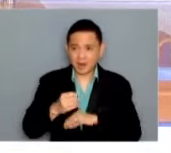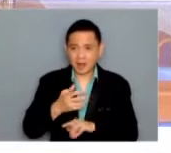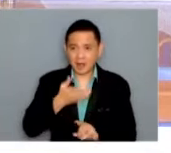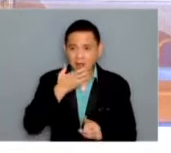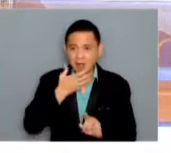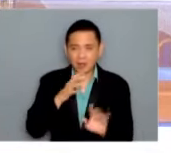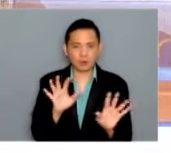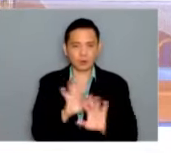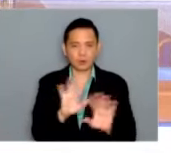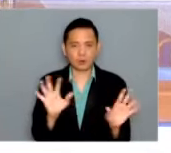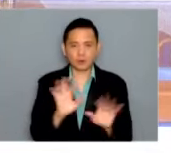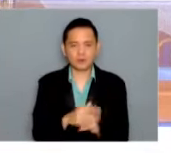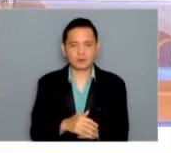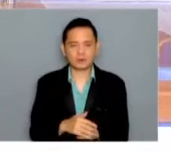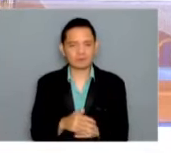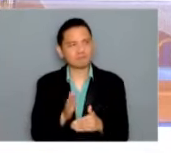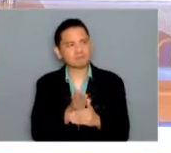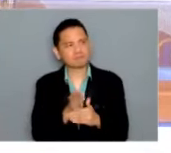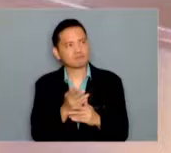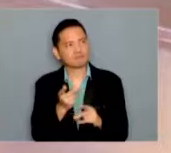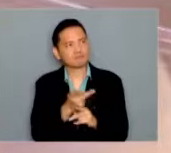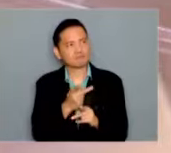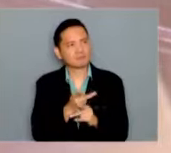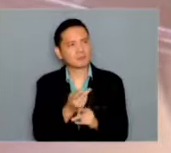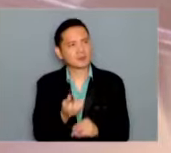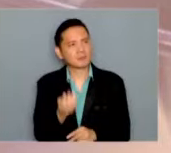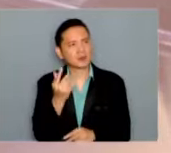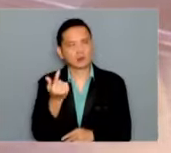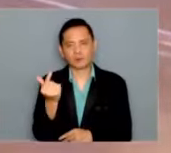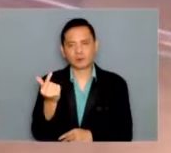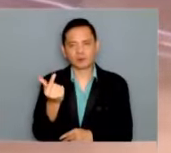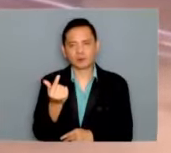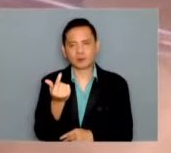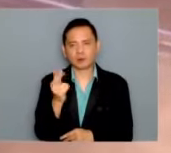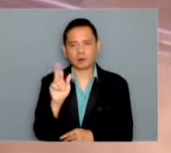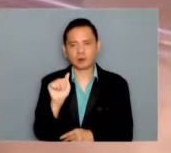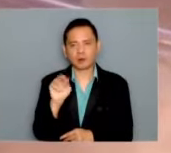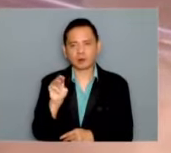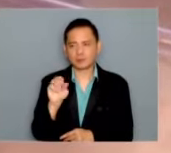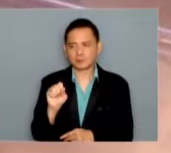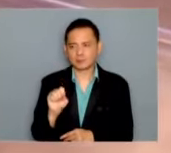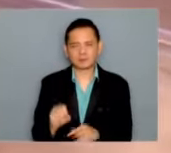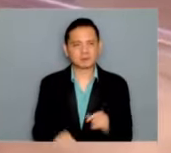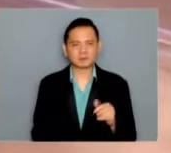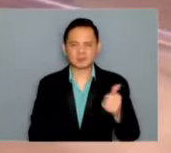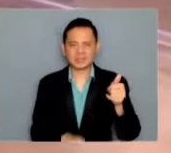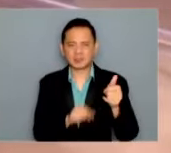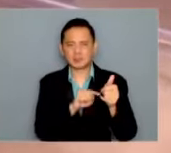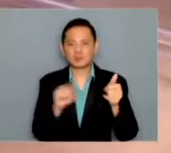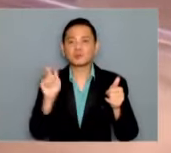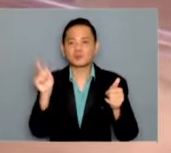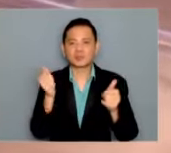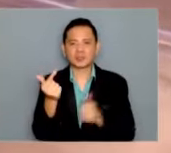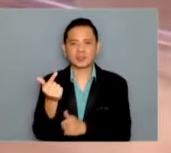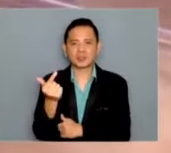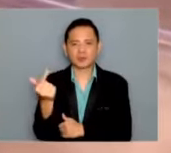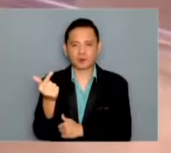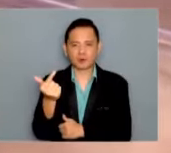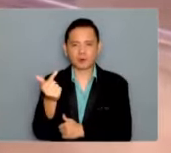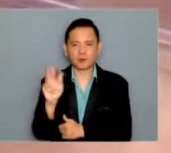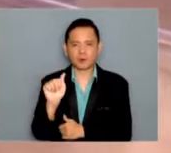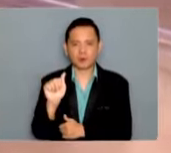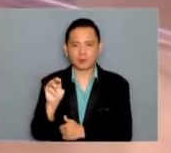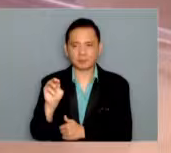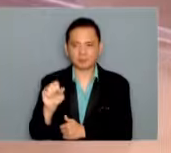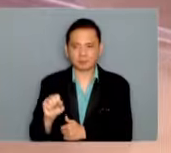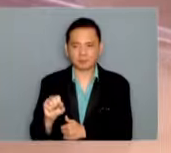10% average, grams yan. Ano sa 10 grams, ba yan? Yes, mga ganun, 10 to 20 10 grams. 10 to 20 grams per day of simple